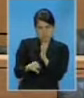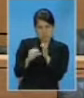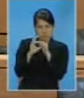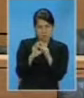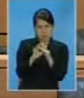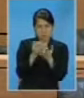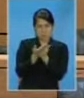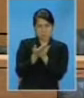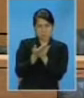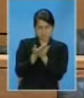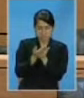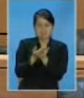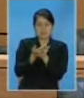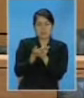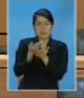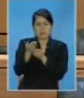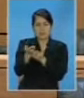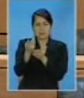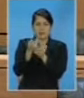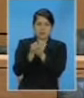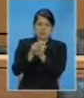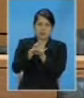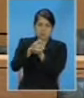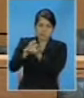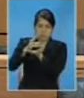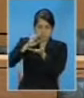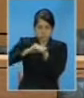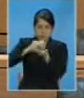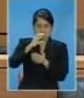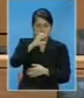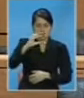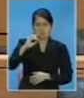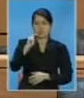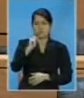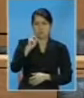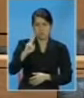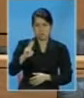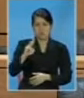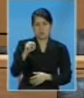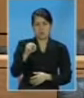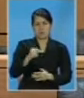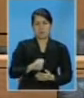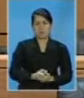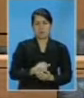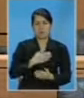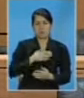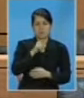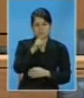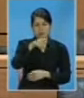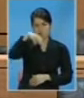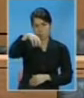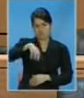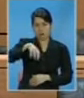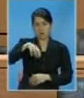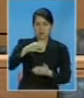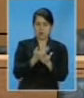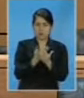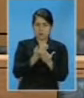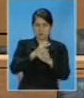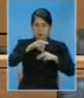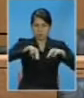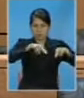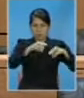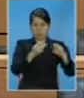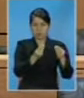CCTV 969ล้านวันนี้ผมถามว่าสำนักงานตรวจเงินแผ่นดินได้ท